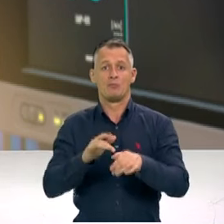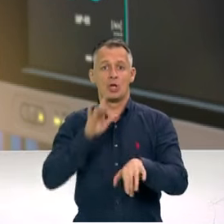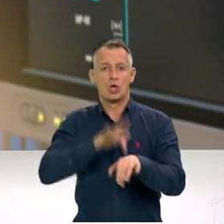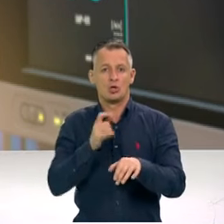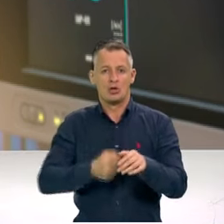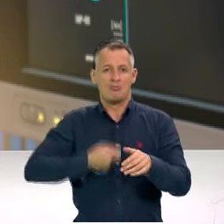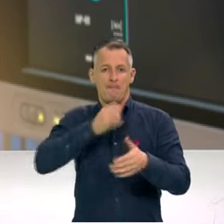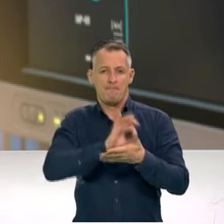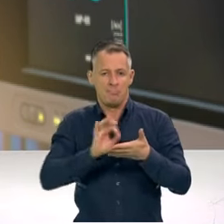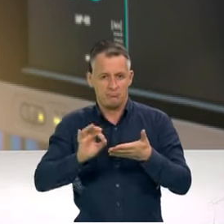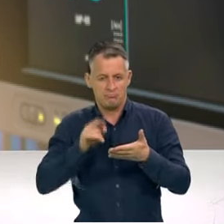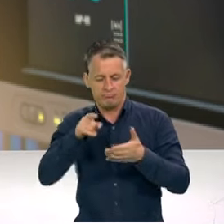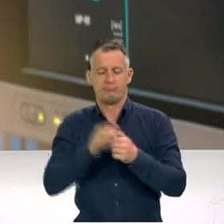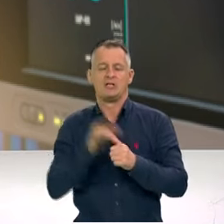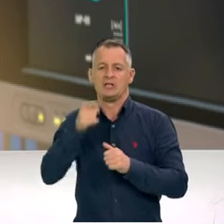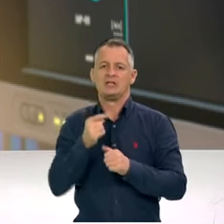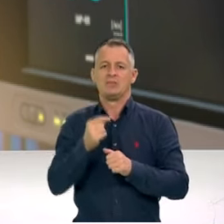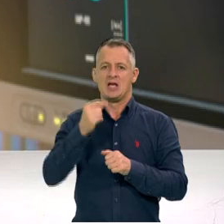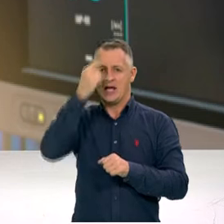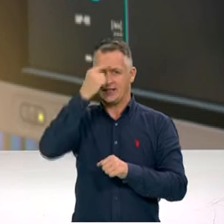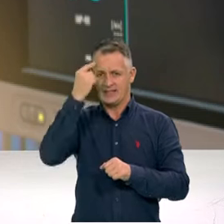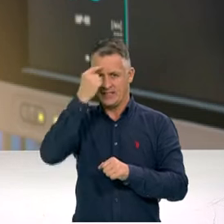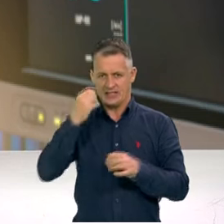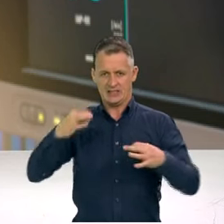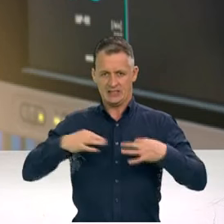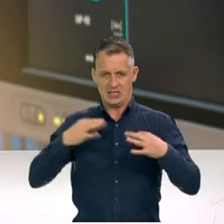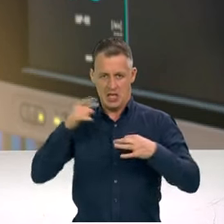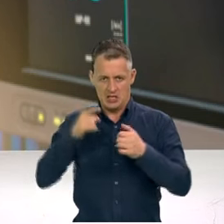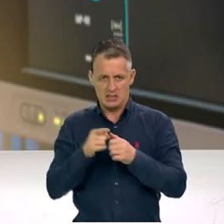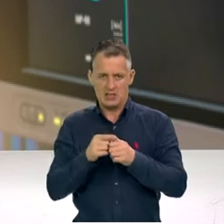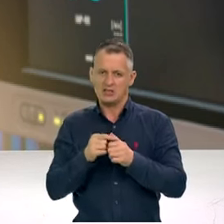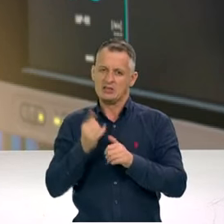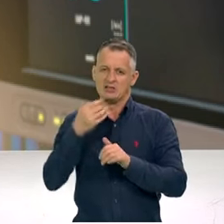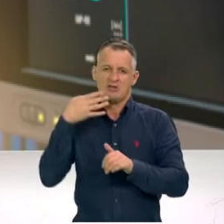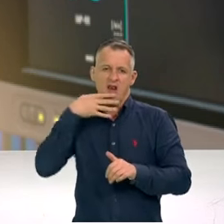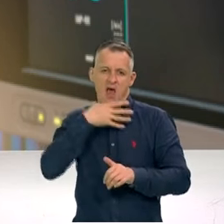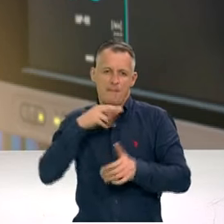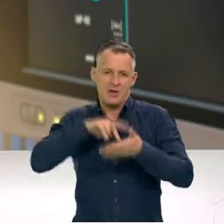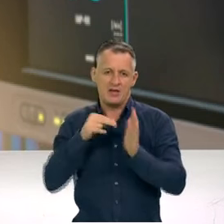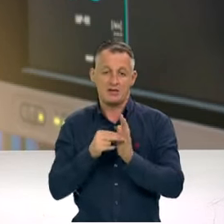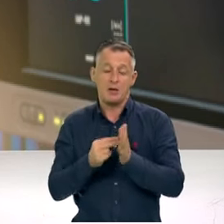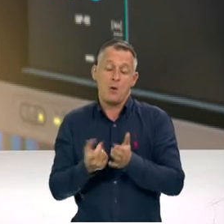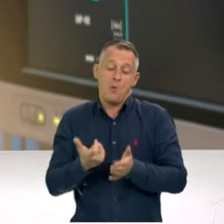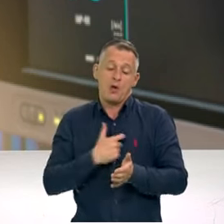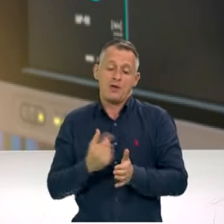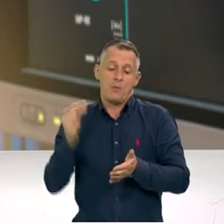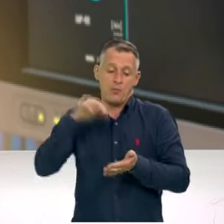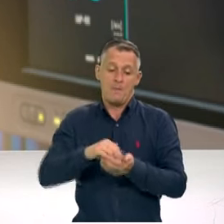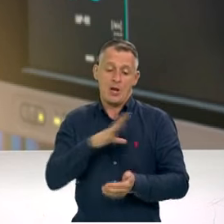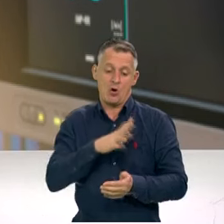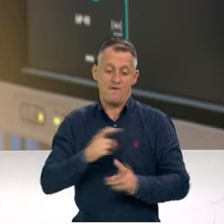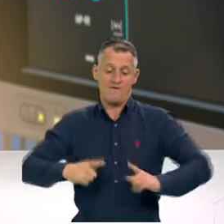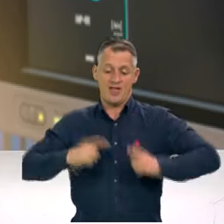asistenții medicali care ajung în spitale sunt din ce în ce mai slab pregătiți și există riscul ca viața oamenilor să fie pusă în pericol managerii de